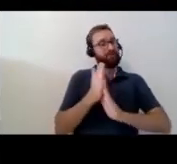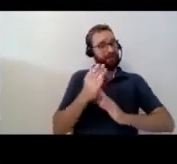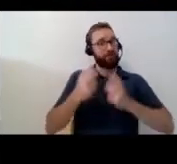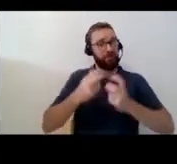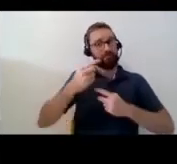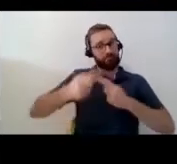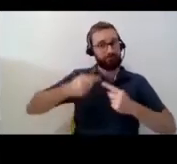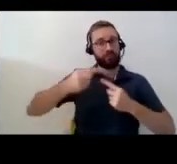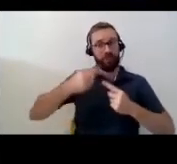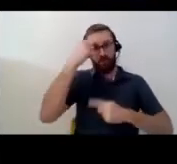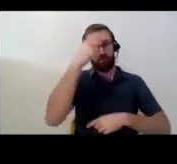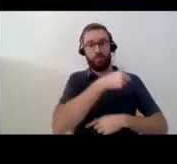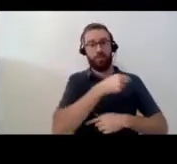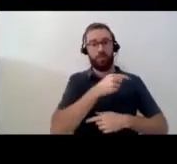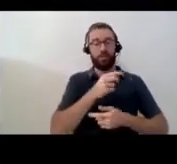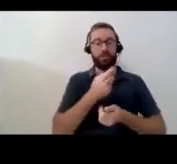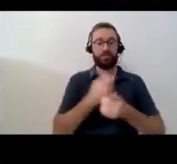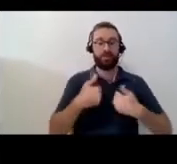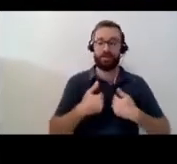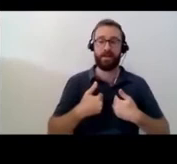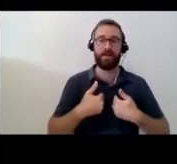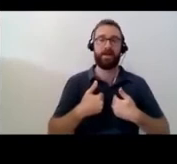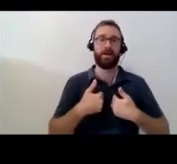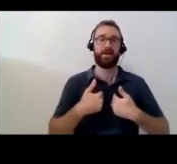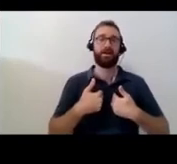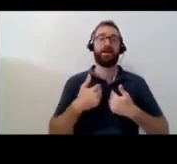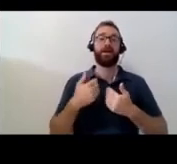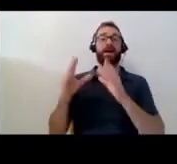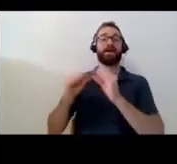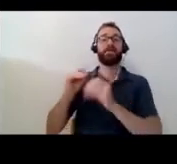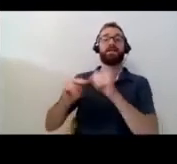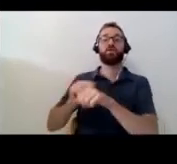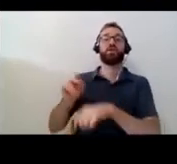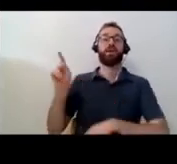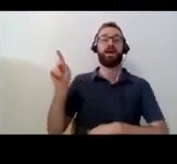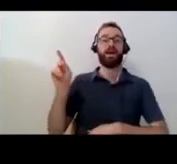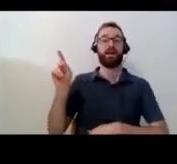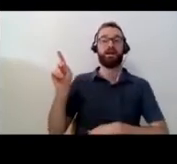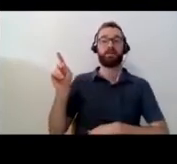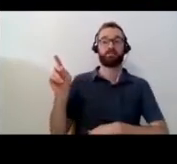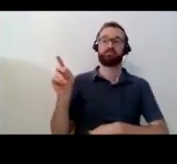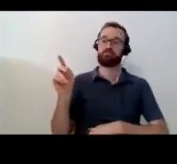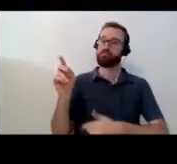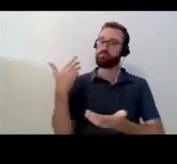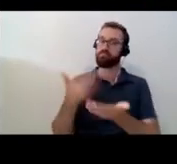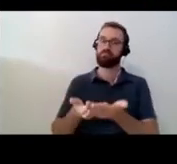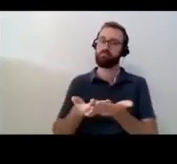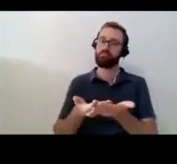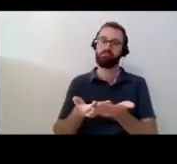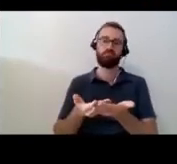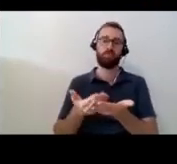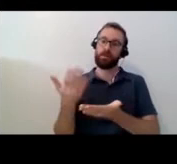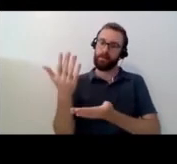avoir intégré le fait que l'Assemblée nationale a, dans les faits, délégué une part de son